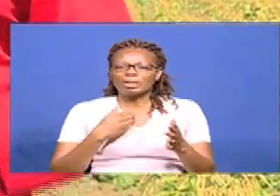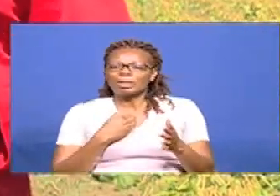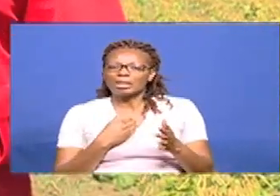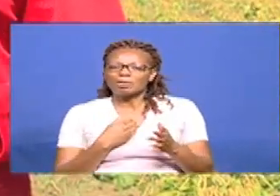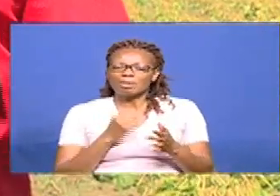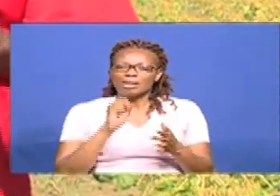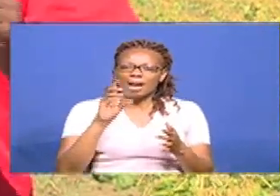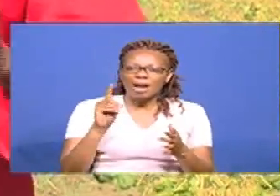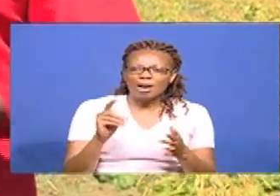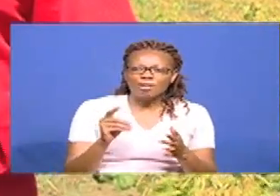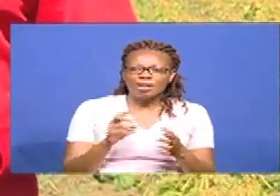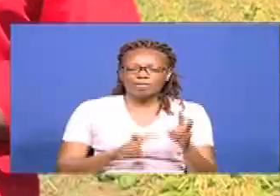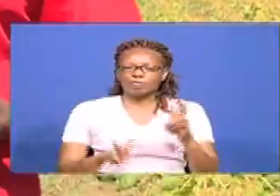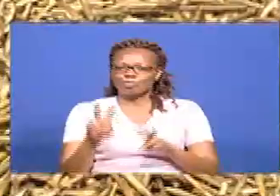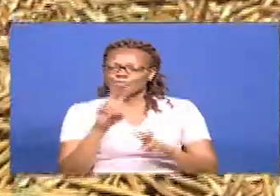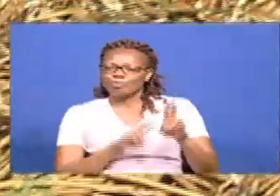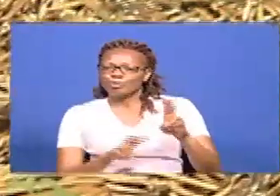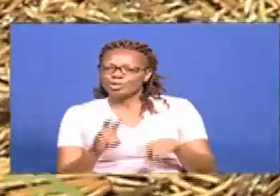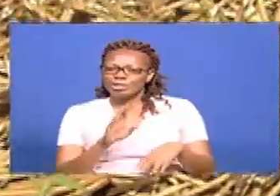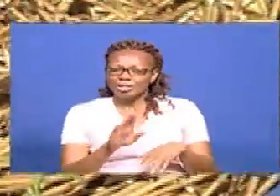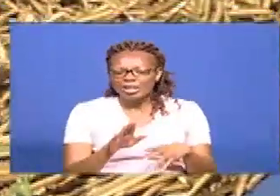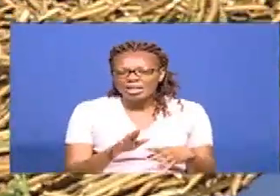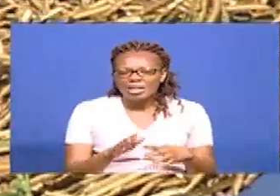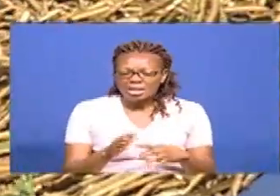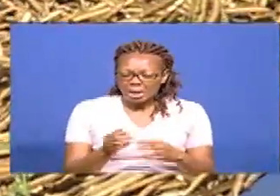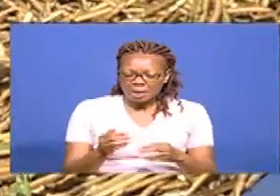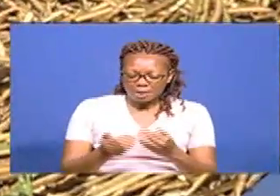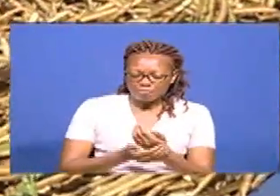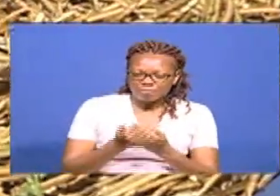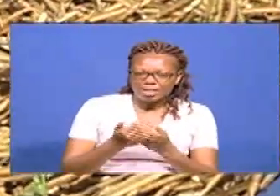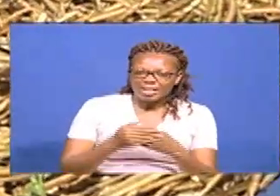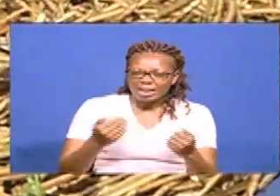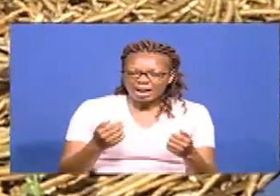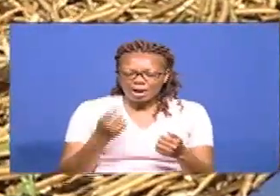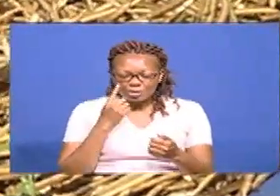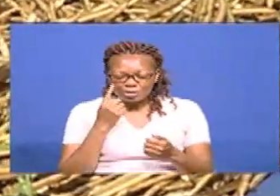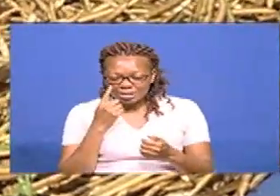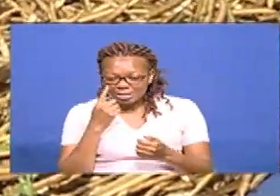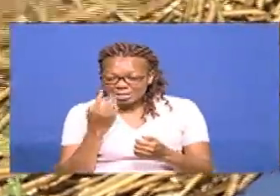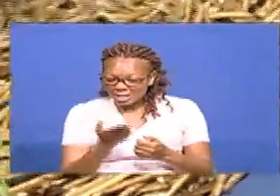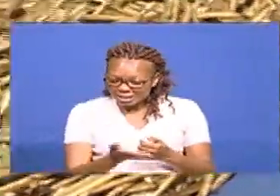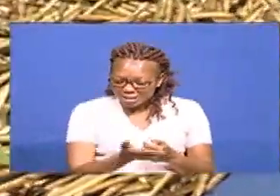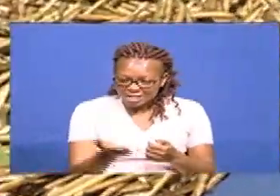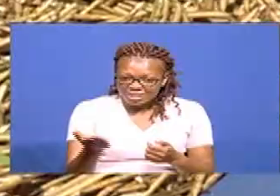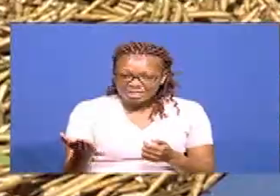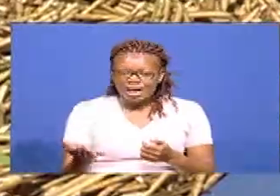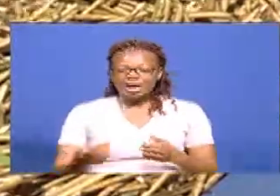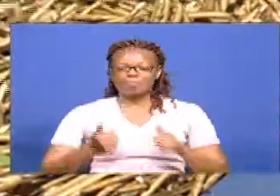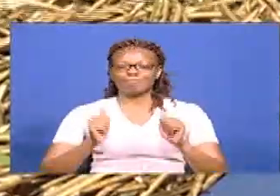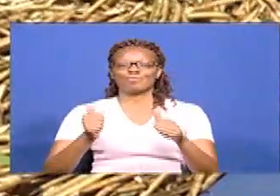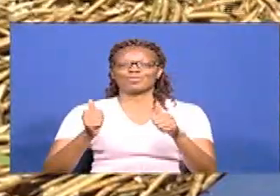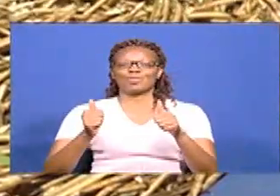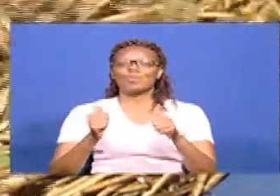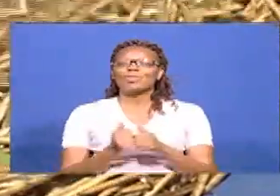inashika dengu. Naweza haribu. Naweza kuwa na ile kitu itoboe toboe kidogo. Lakini nimeangalia, ukiangalia vile